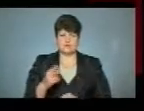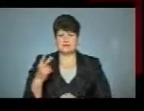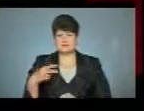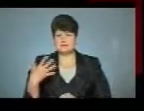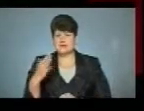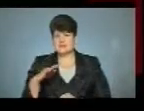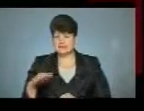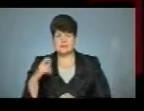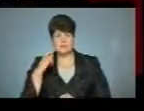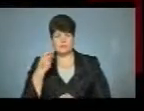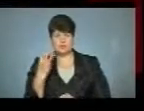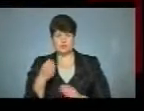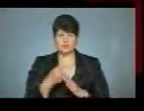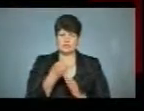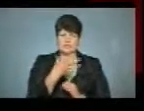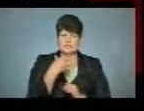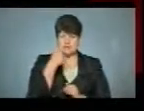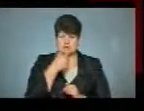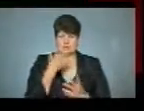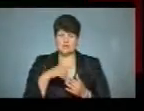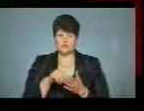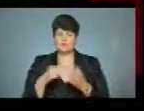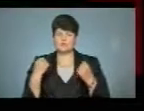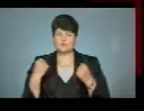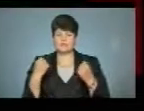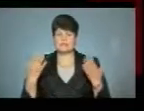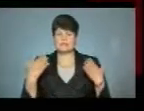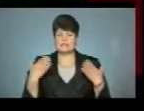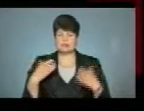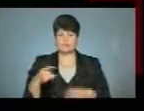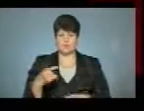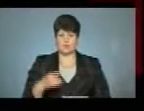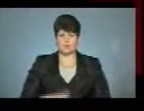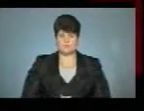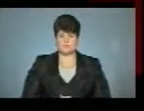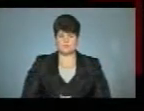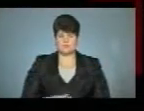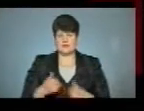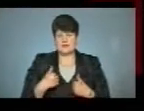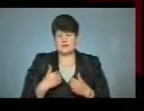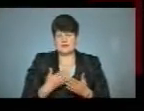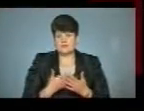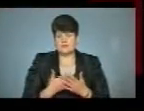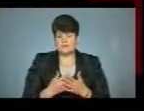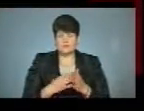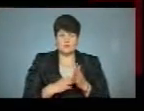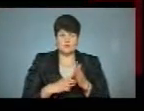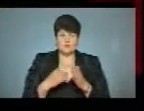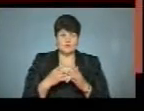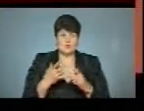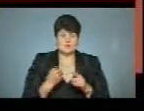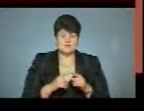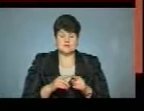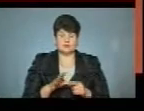віком від 3 до 15 років взяли участь у спортивних канікулах в Тернополі. Я набив на нозі 90 разів. Це вже мій рекорд